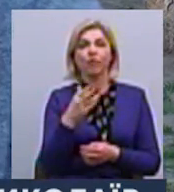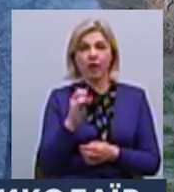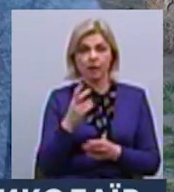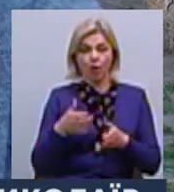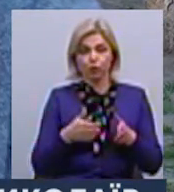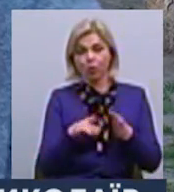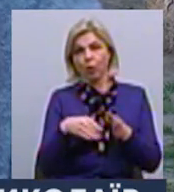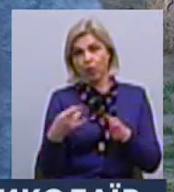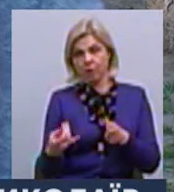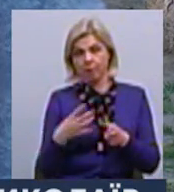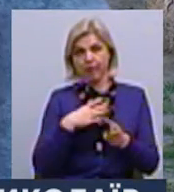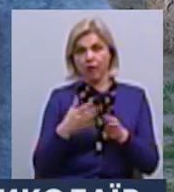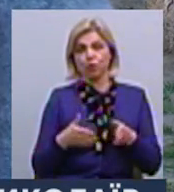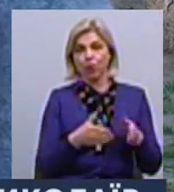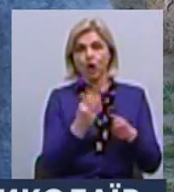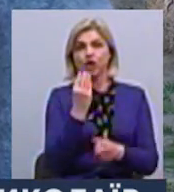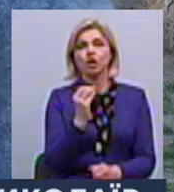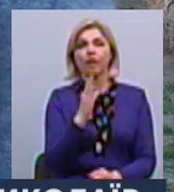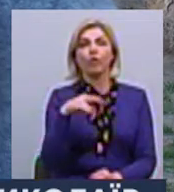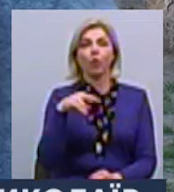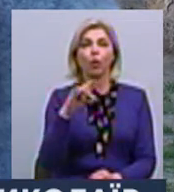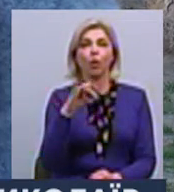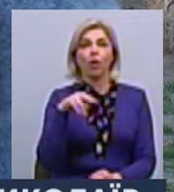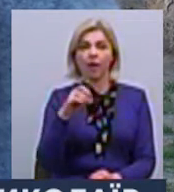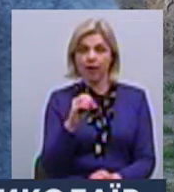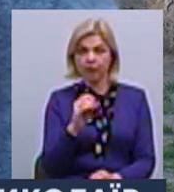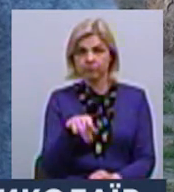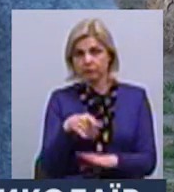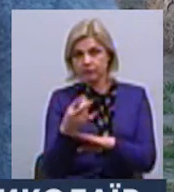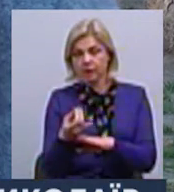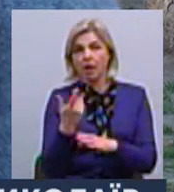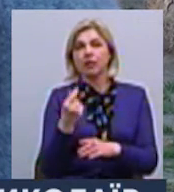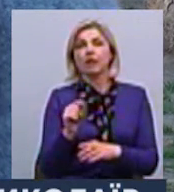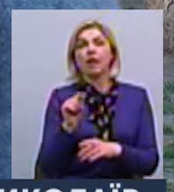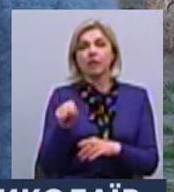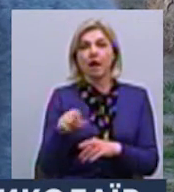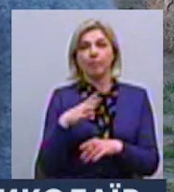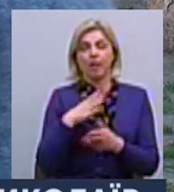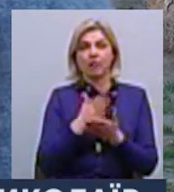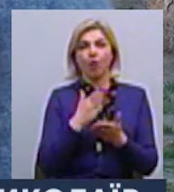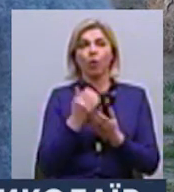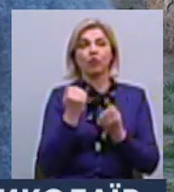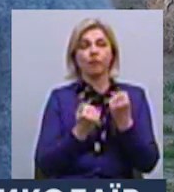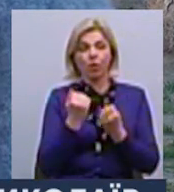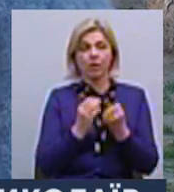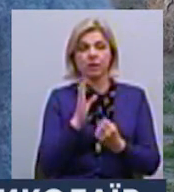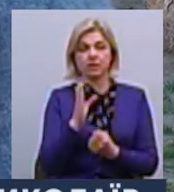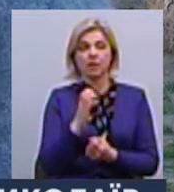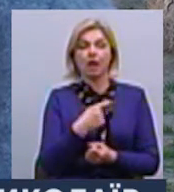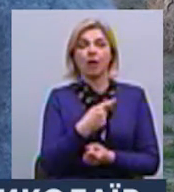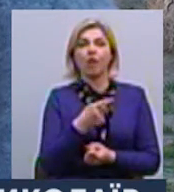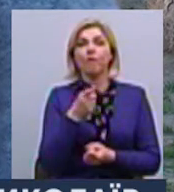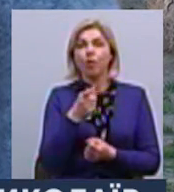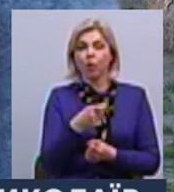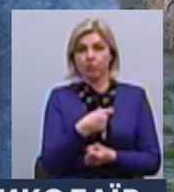виявлено перевернутий автомобіль «Шевролет», в якому знаходився водій з вогнепальним пораненням в області